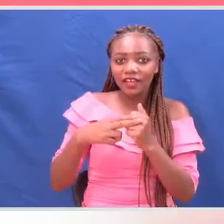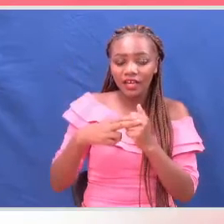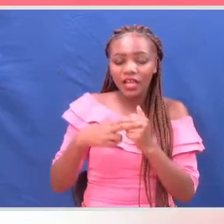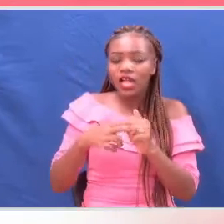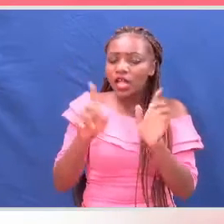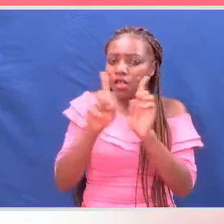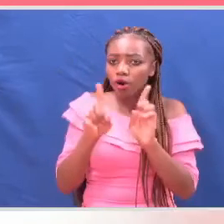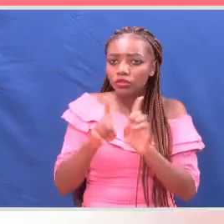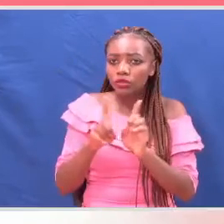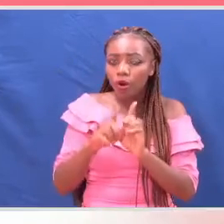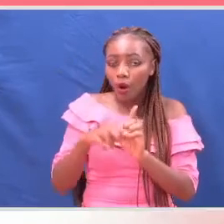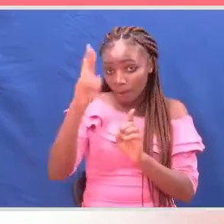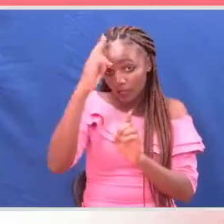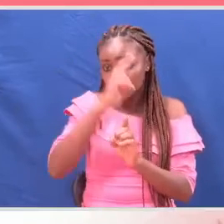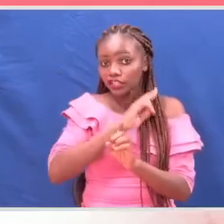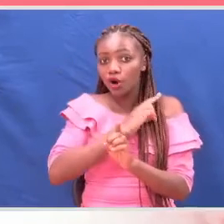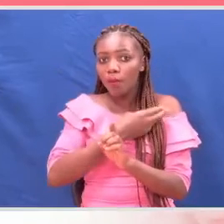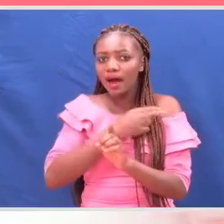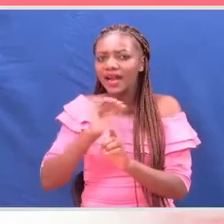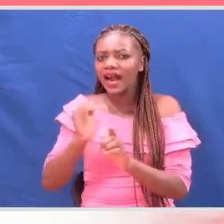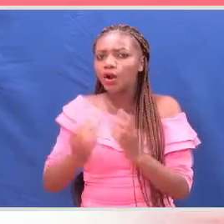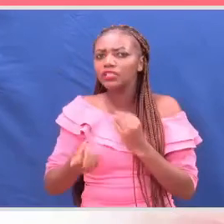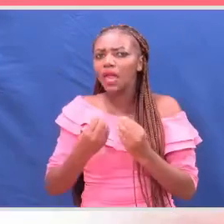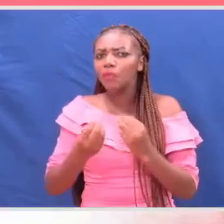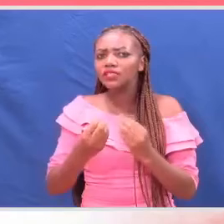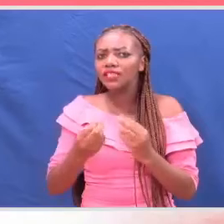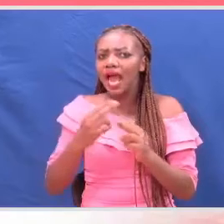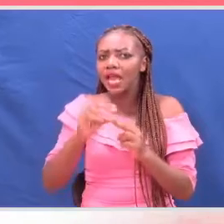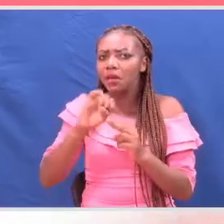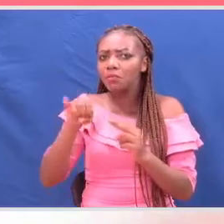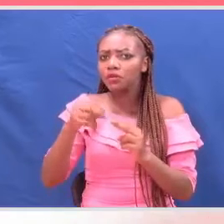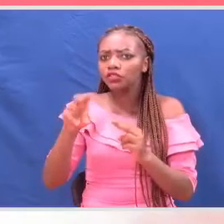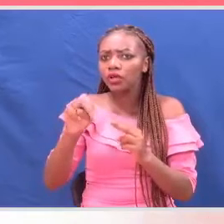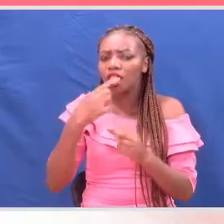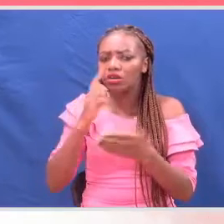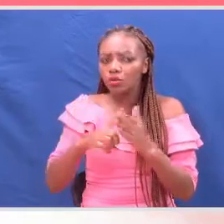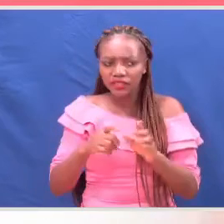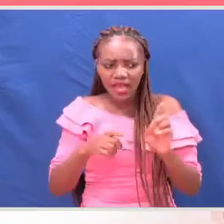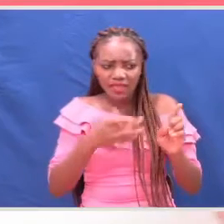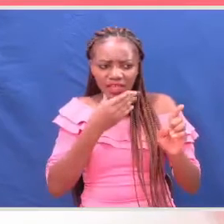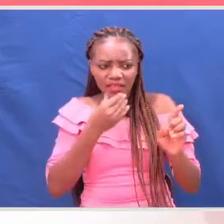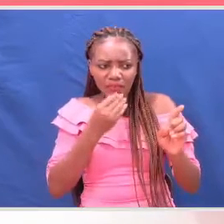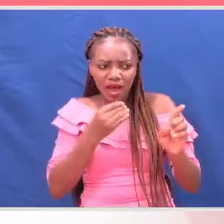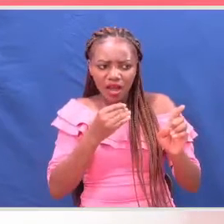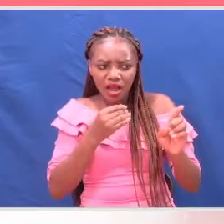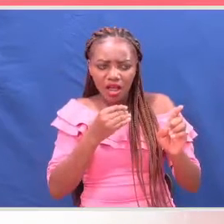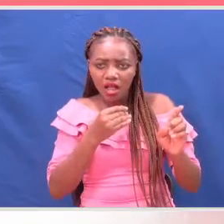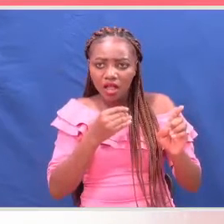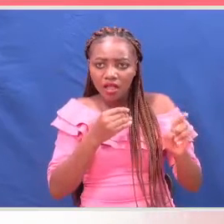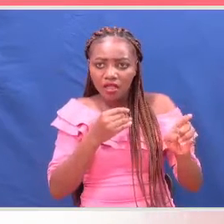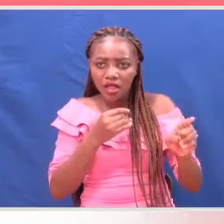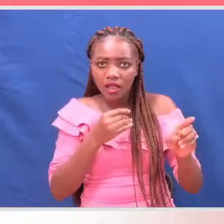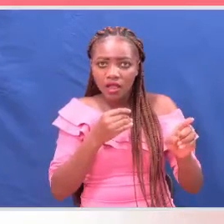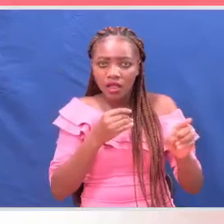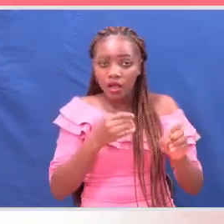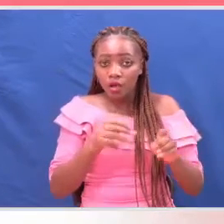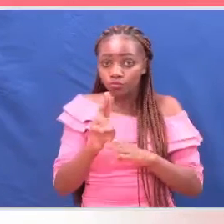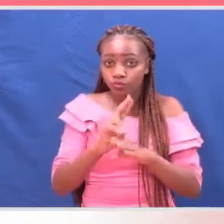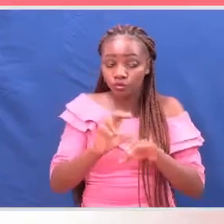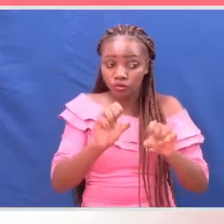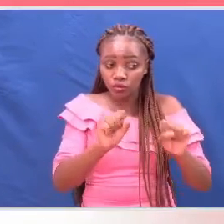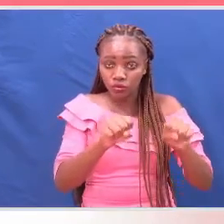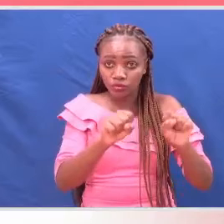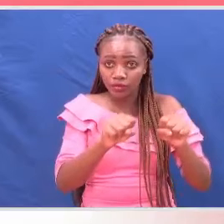30. Kulingana na kamanda wa polisi kaunti ya Busia John Nyoike, mwanaume huyo John Chandi alikuwa amebebwa kwa